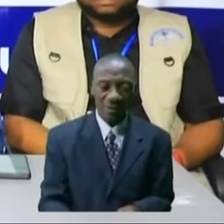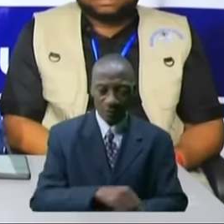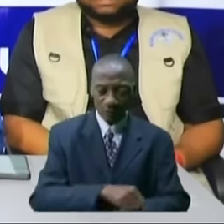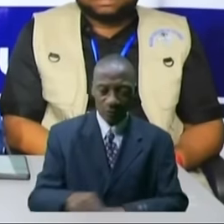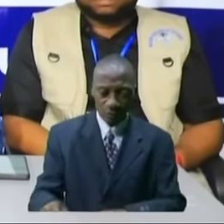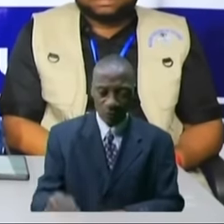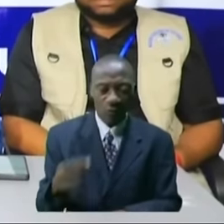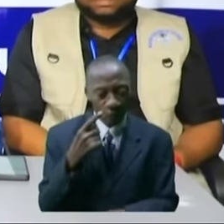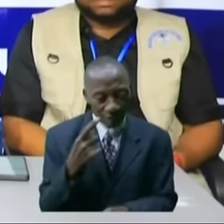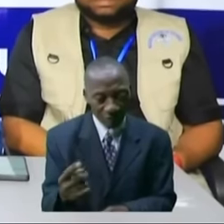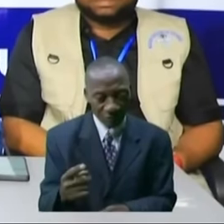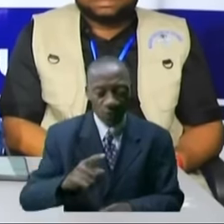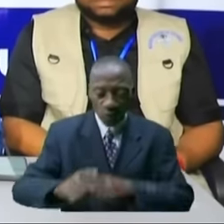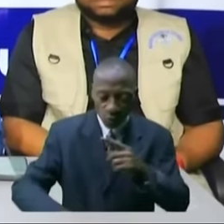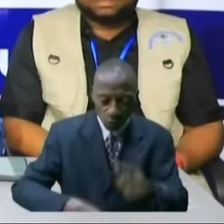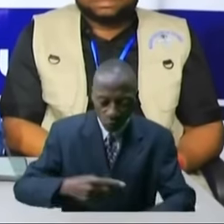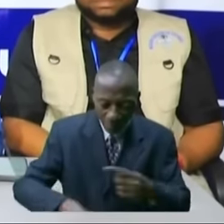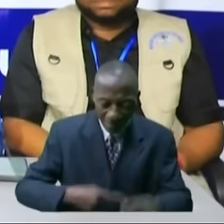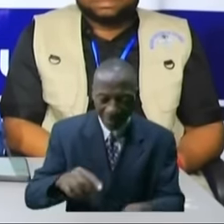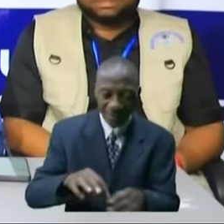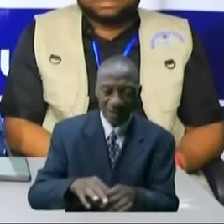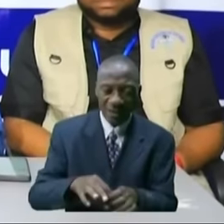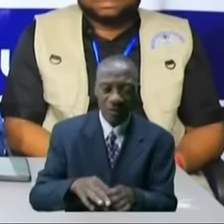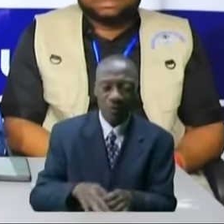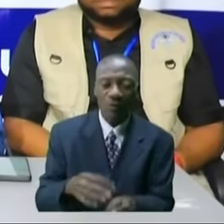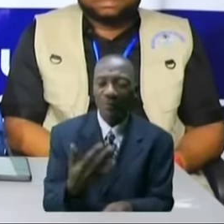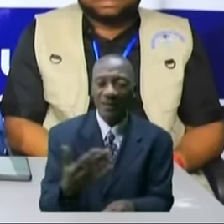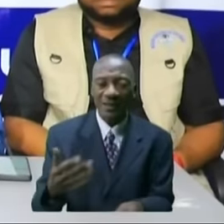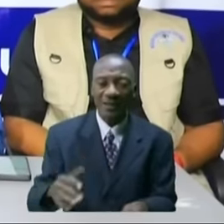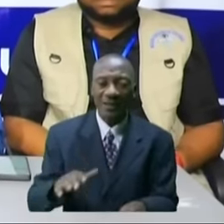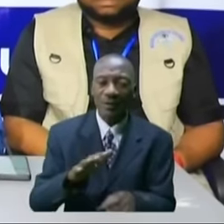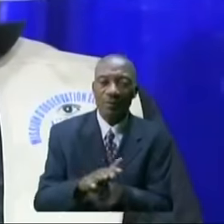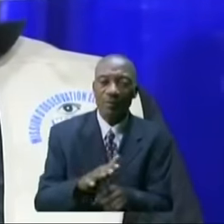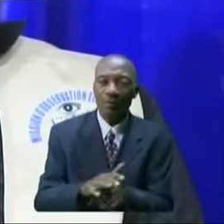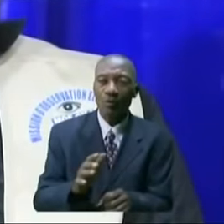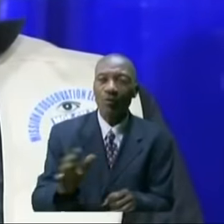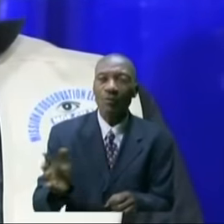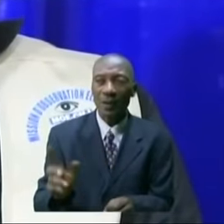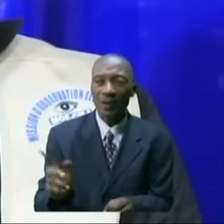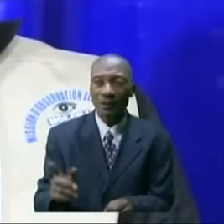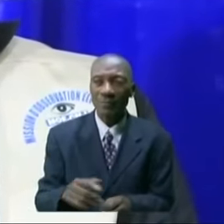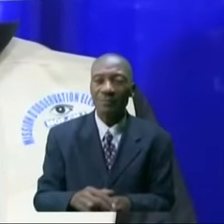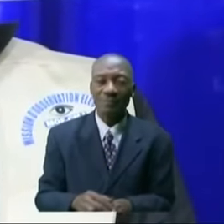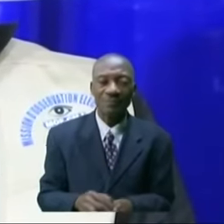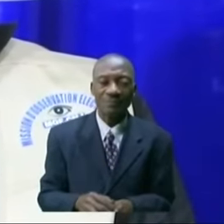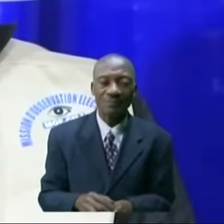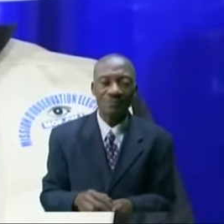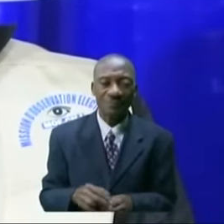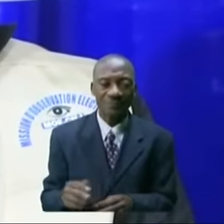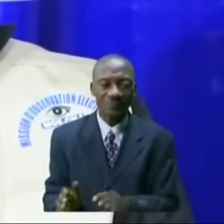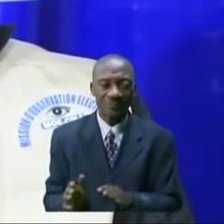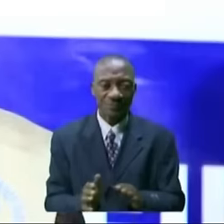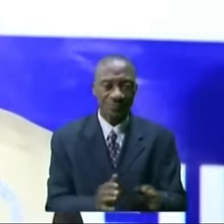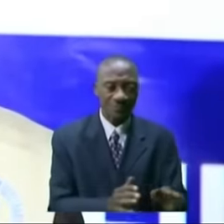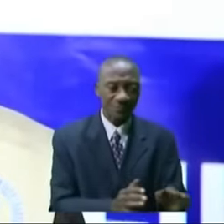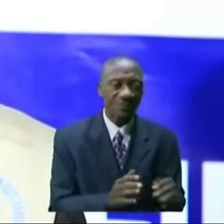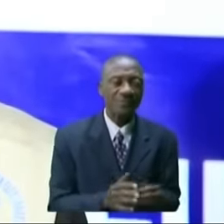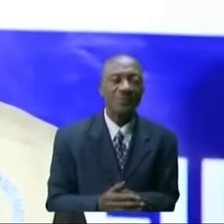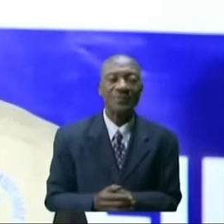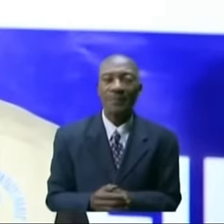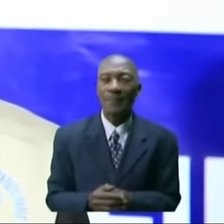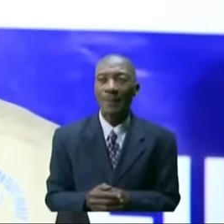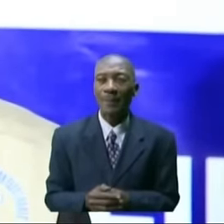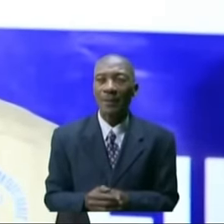l'ouverture, particulièrement les câbles, les bulletins de vote. La MOE CNJ a noté avec